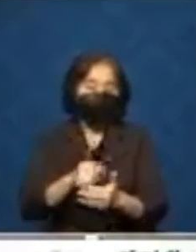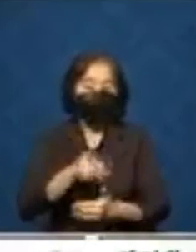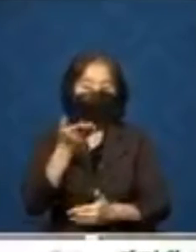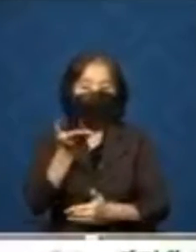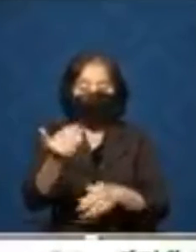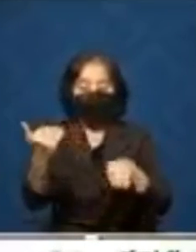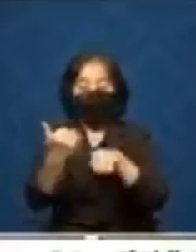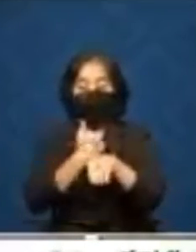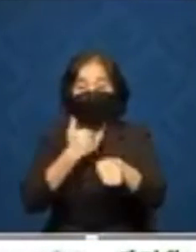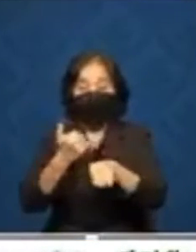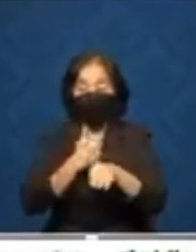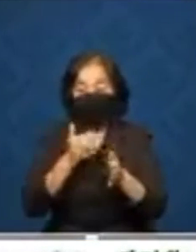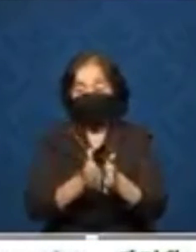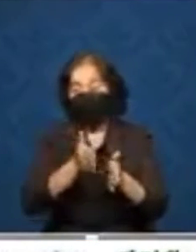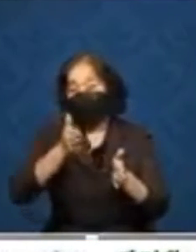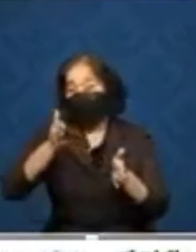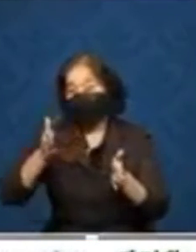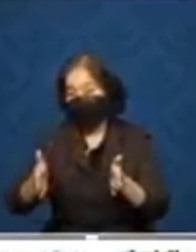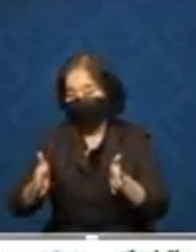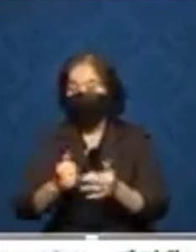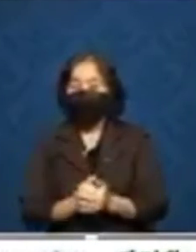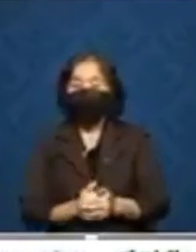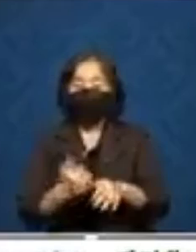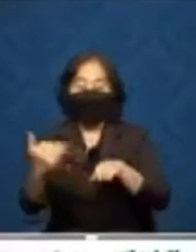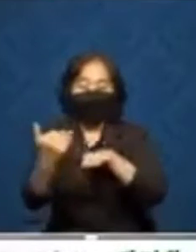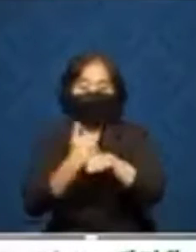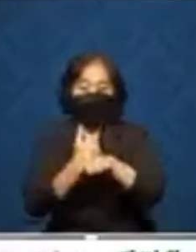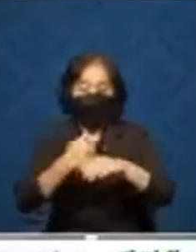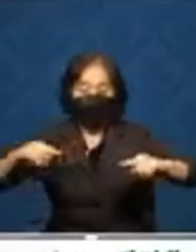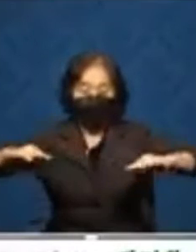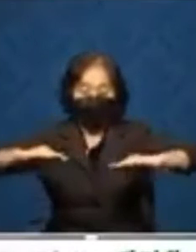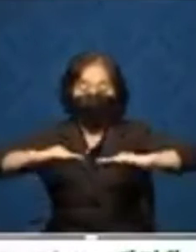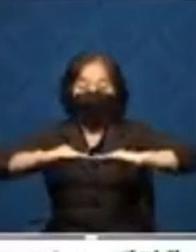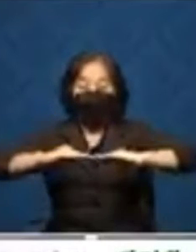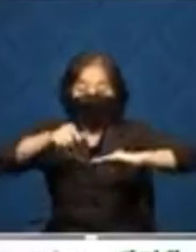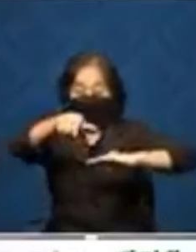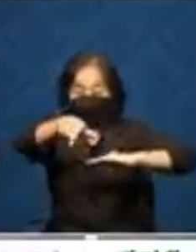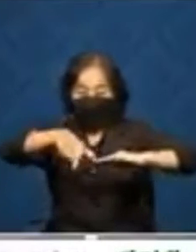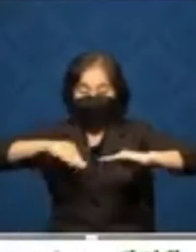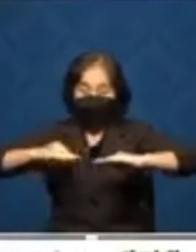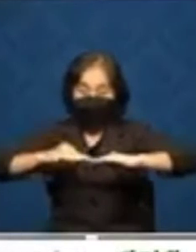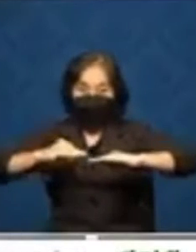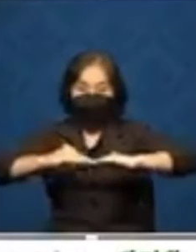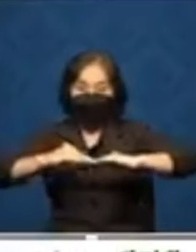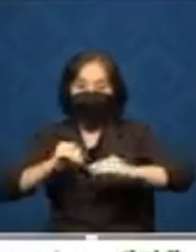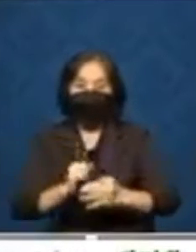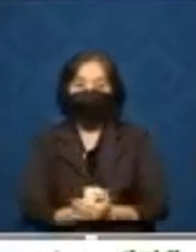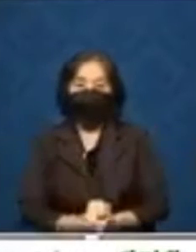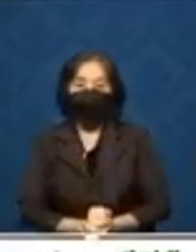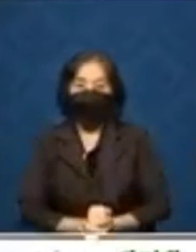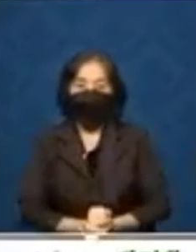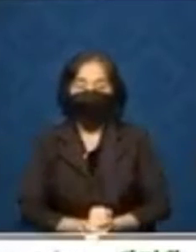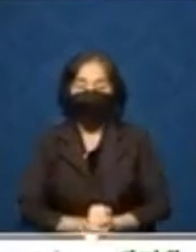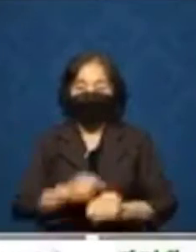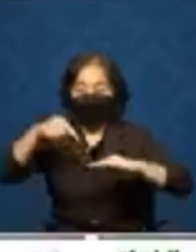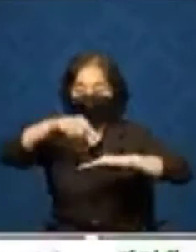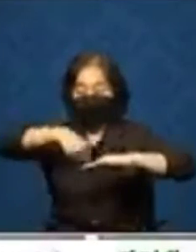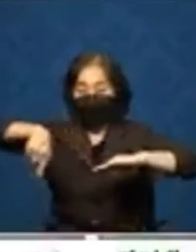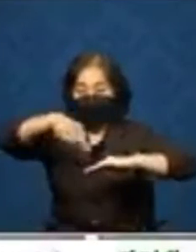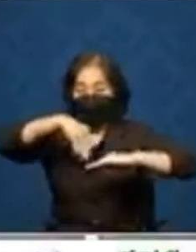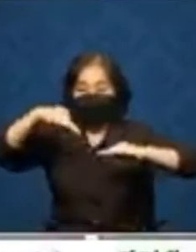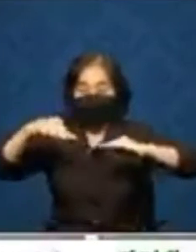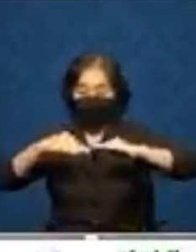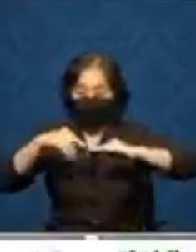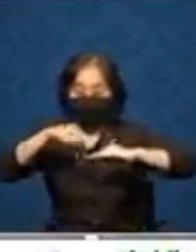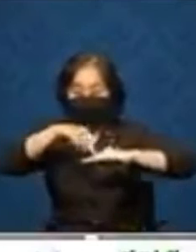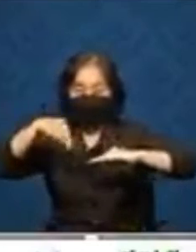นที่เชื่อมต่อระหว่างถนนประชาพัฒนาและถนนมาลี6ค่ะพื้นที่ตรงนั้นนะคะเป็นพื้นที่